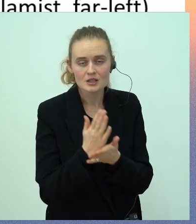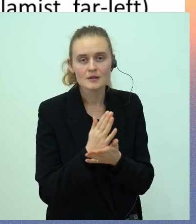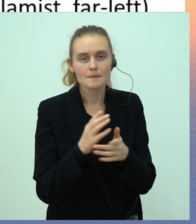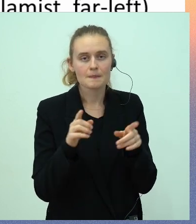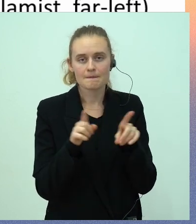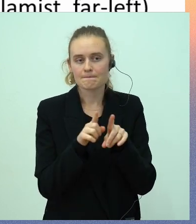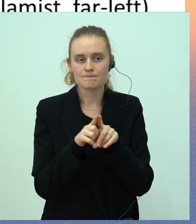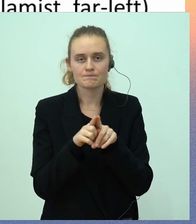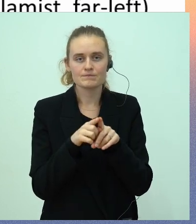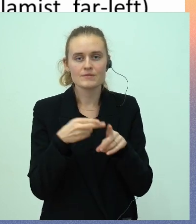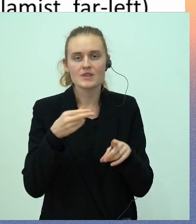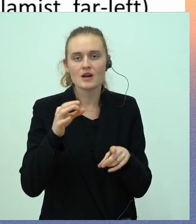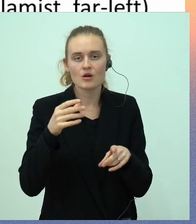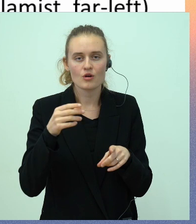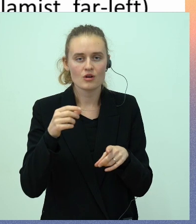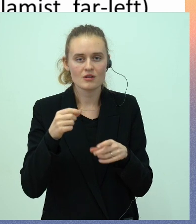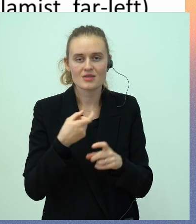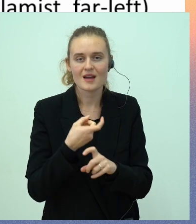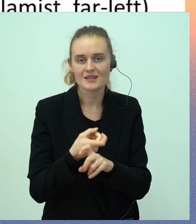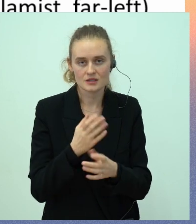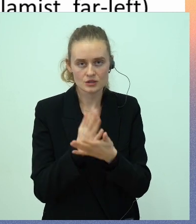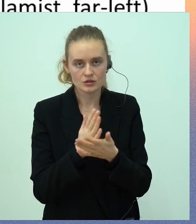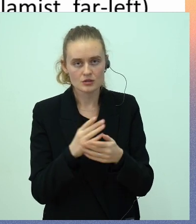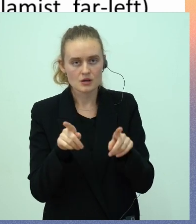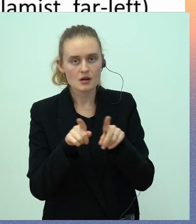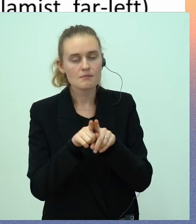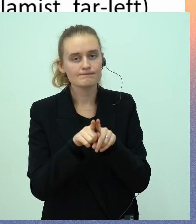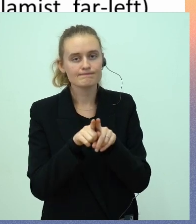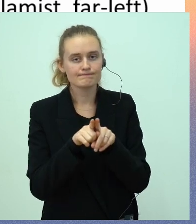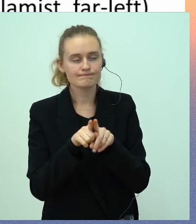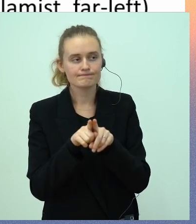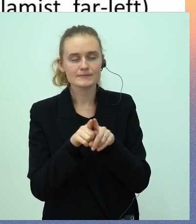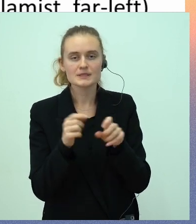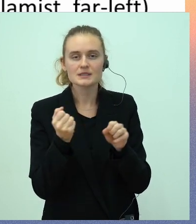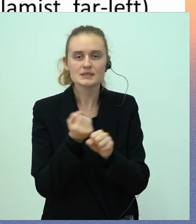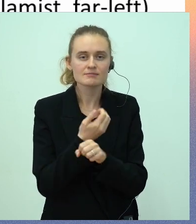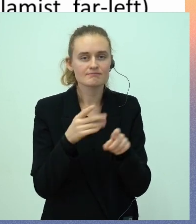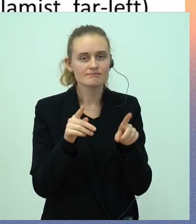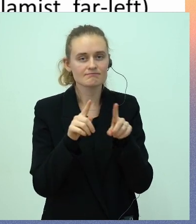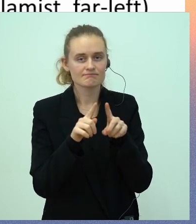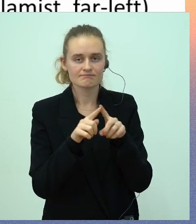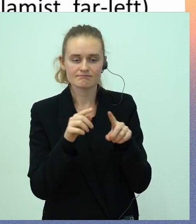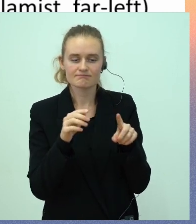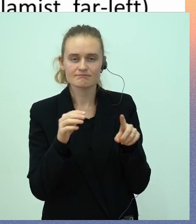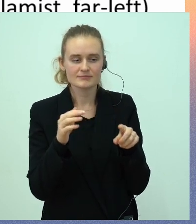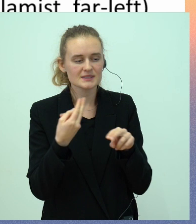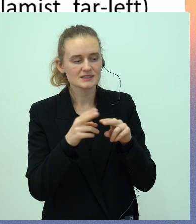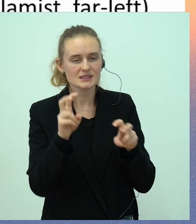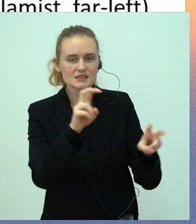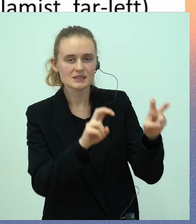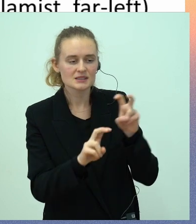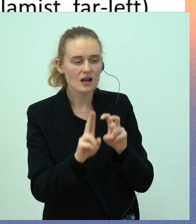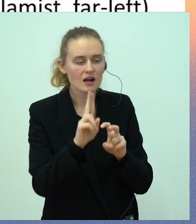atsiranda tokių veikėjų, kurie bando destabilizuoti vakarus. Tad mums tenka aiškintis, kas yra tie, kurie